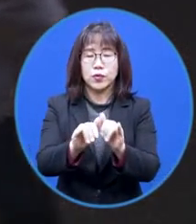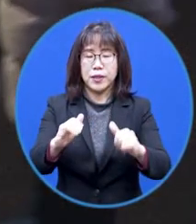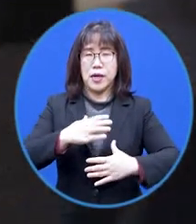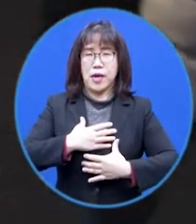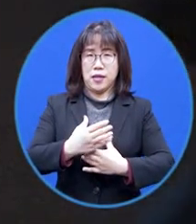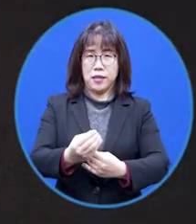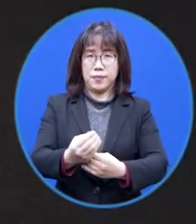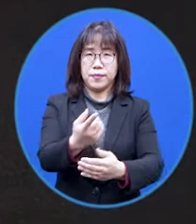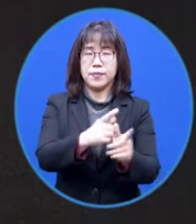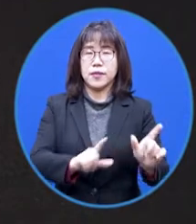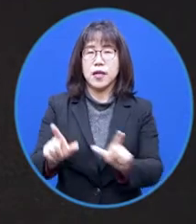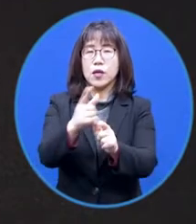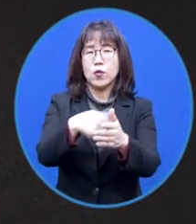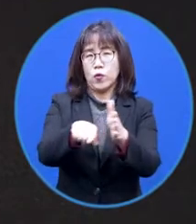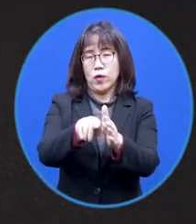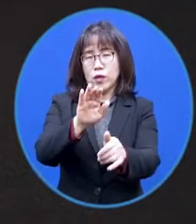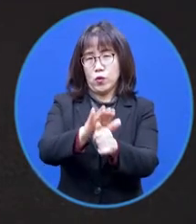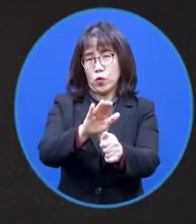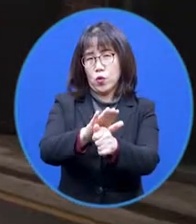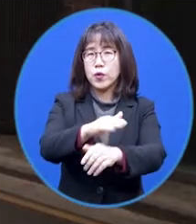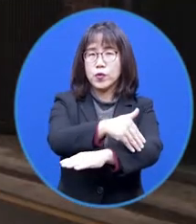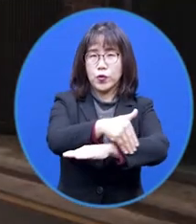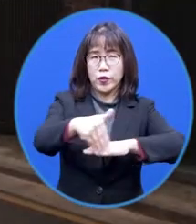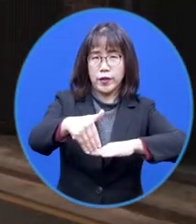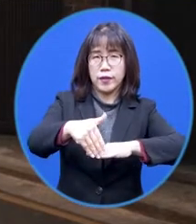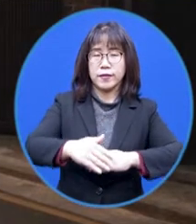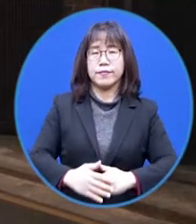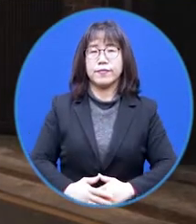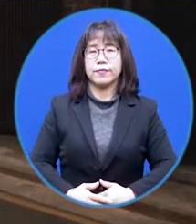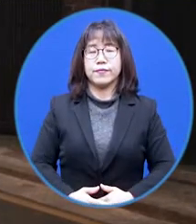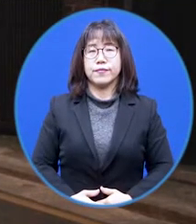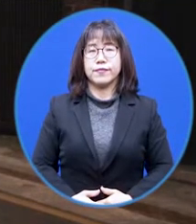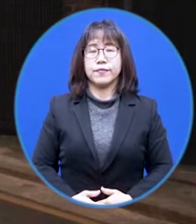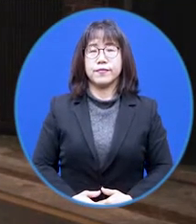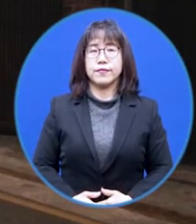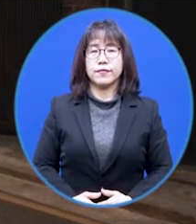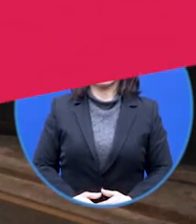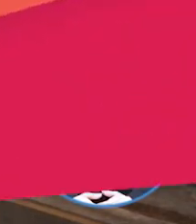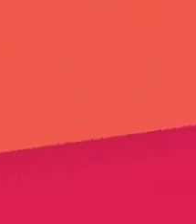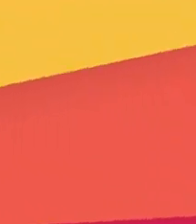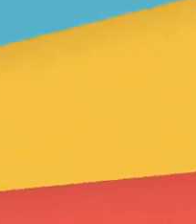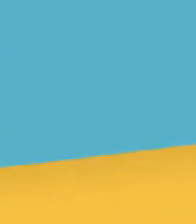안심하고 생활할 수 있는 환경을 만들기 위해 최선을 다할 예정입니다.